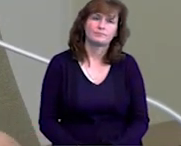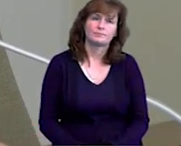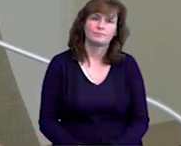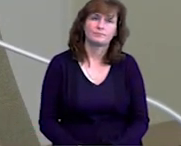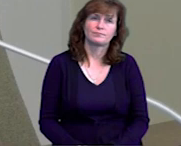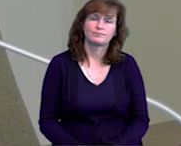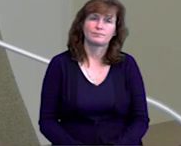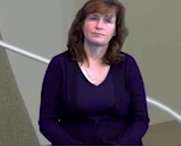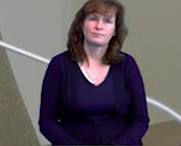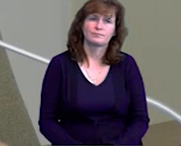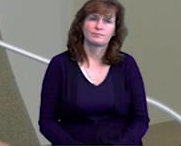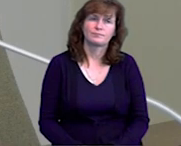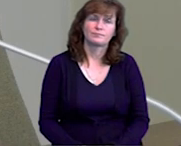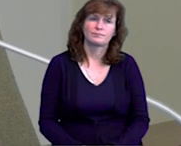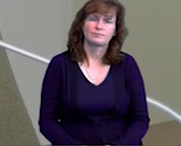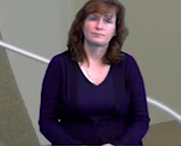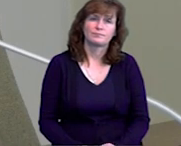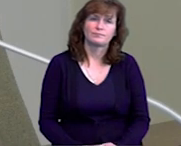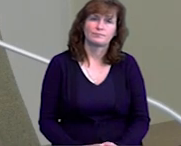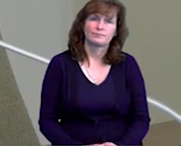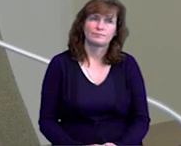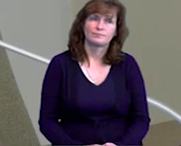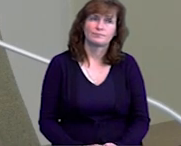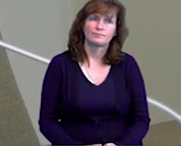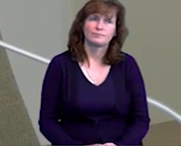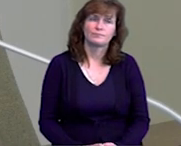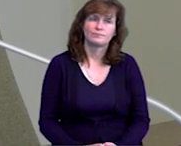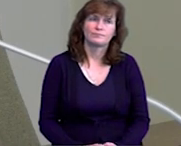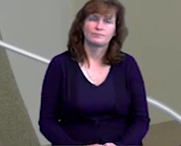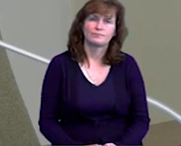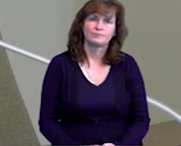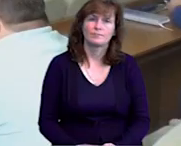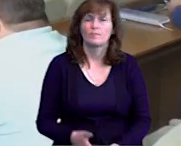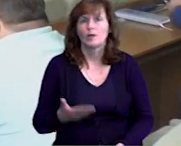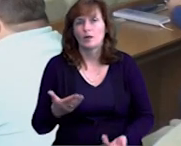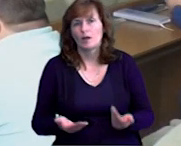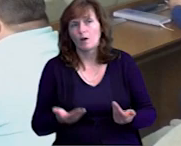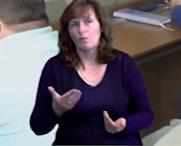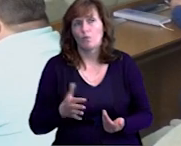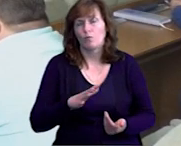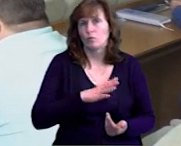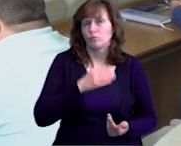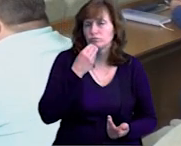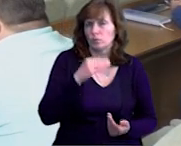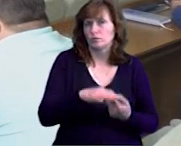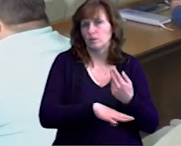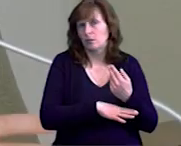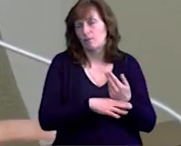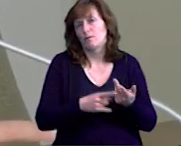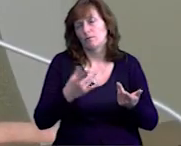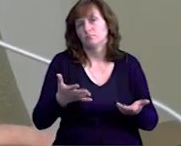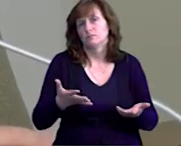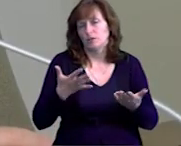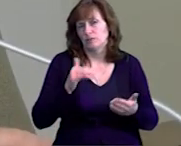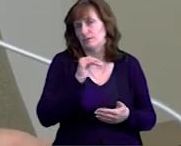ну, не то, що не було б, а це вже очевидні речі. Якби там була роща цих дерев, то можна